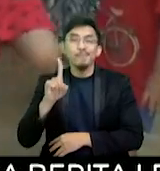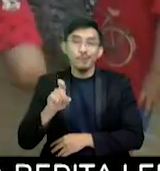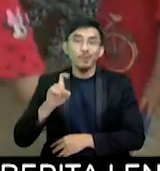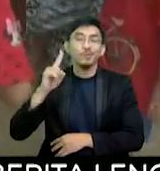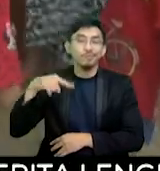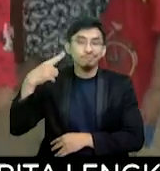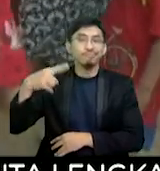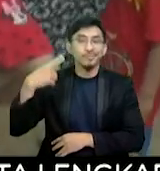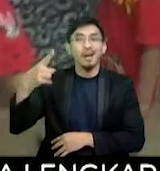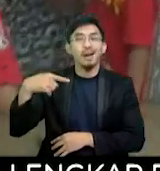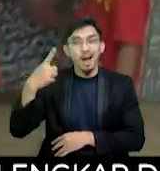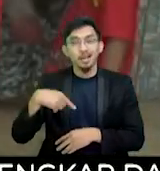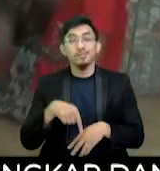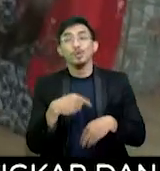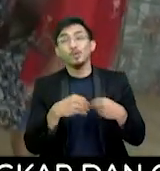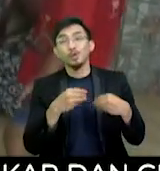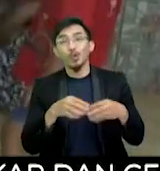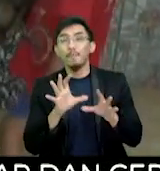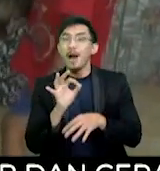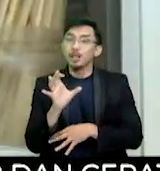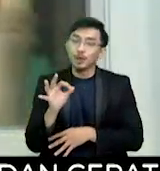juga berjualan bakso keliling kampung.